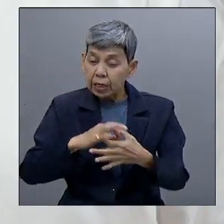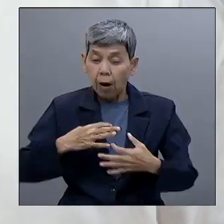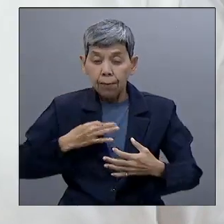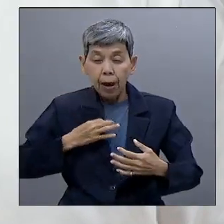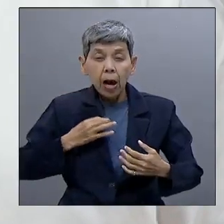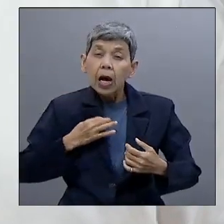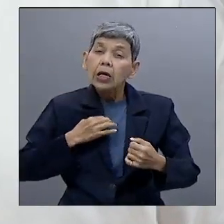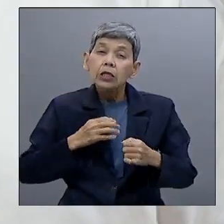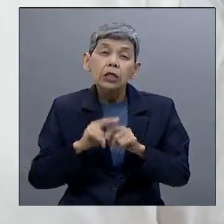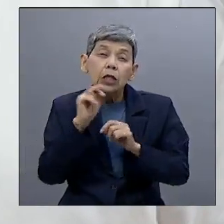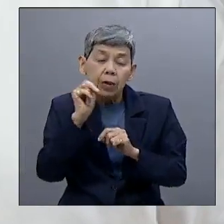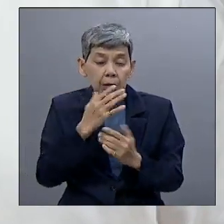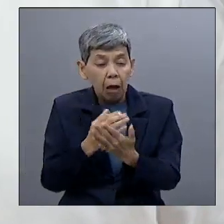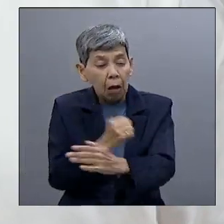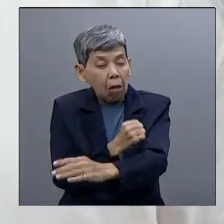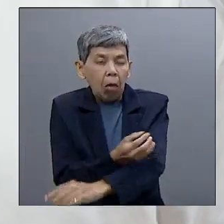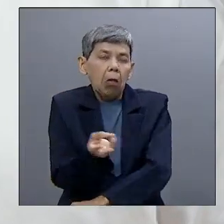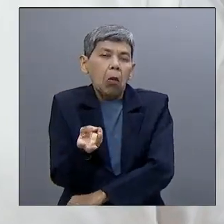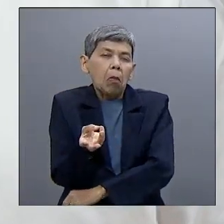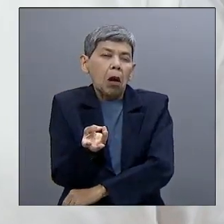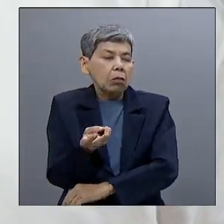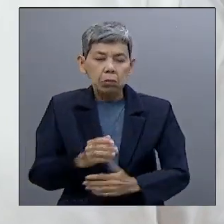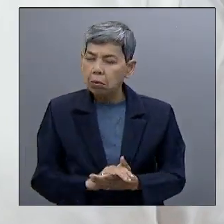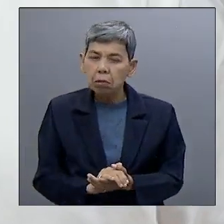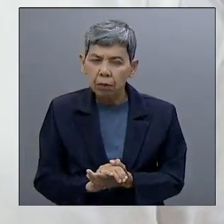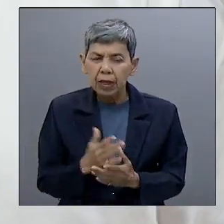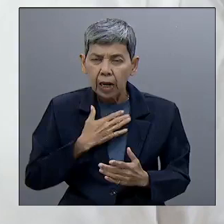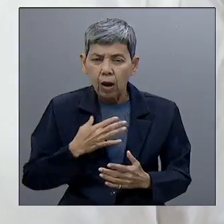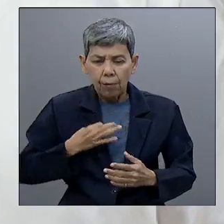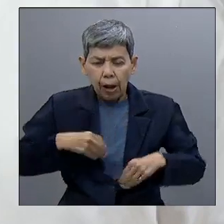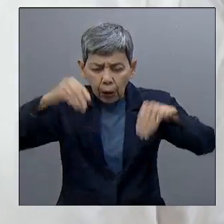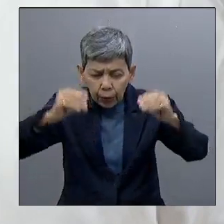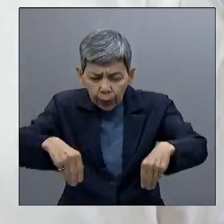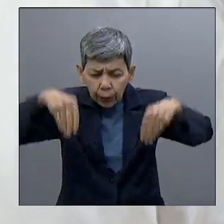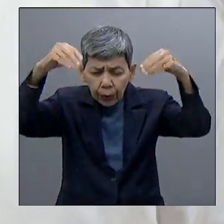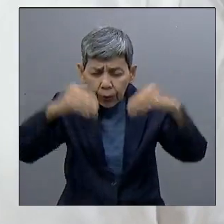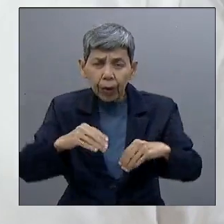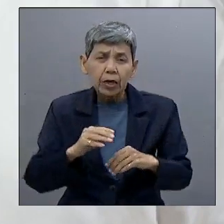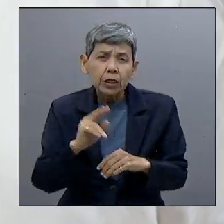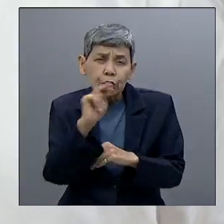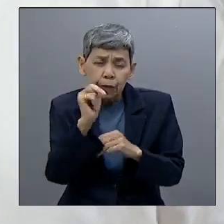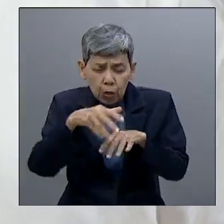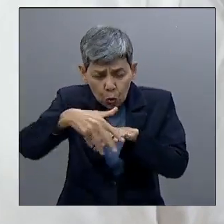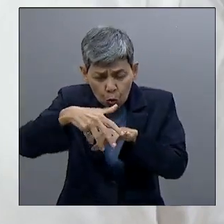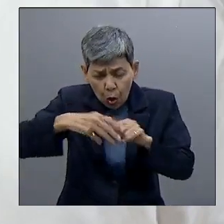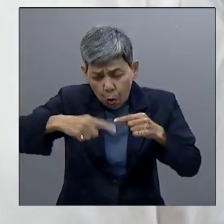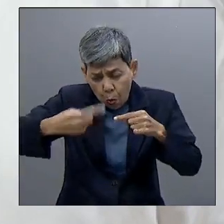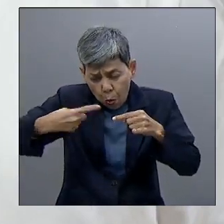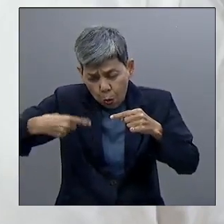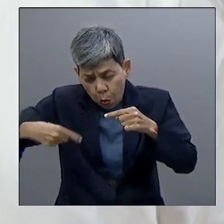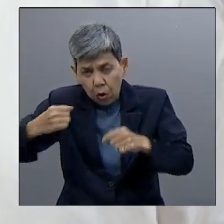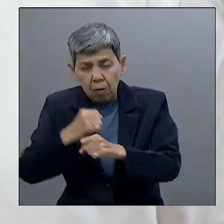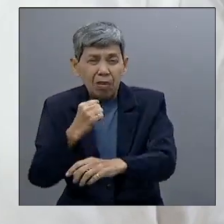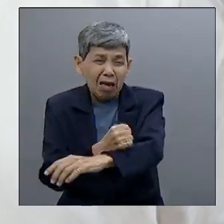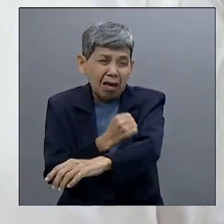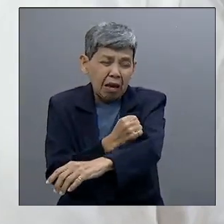ามเนี่ยได้รับผลตอบแทนน้อยคือการย้อมครามเป็นเส้นใยมีค่าตอบ